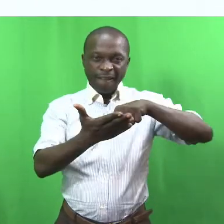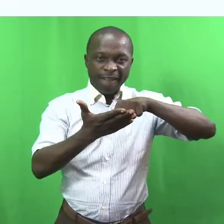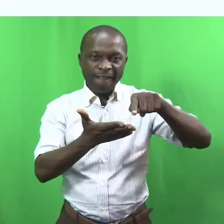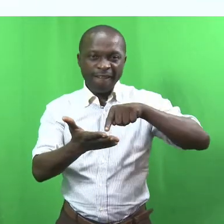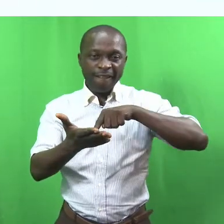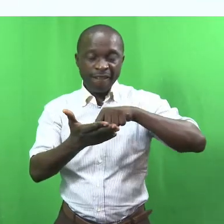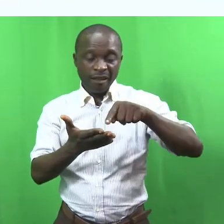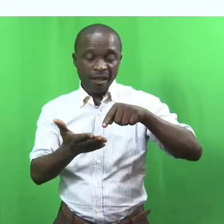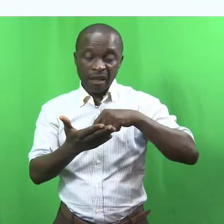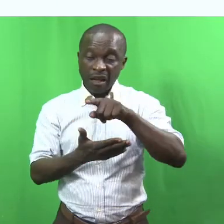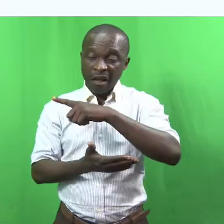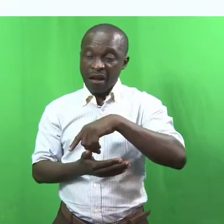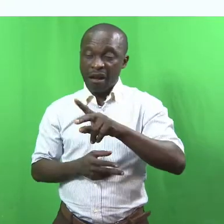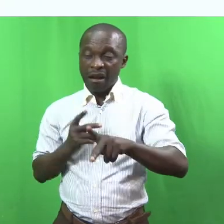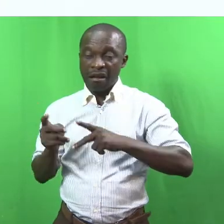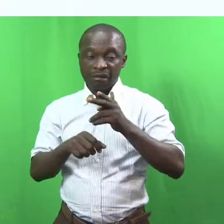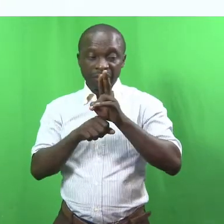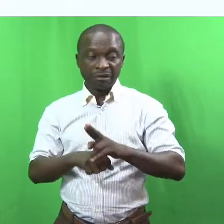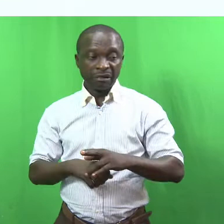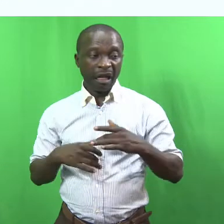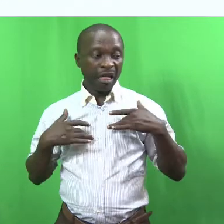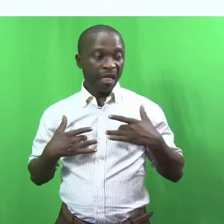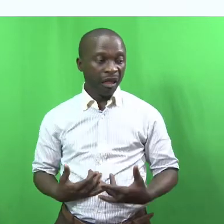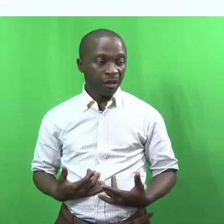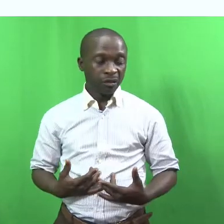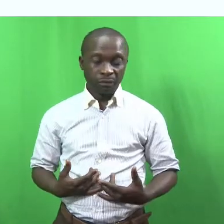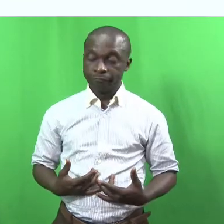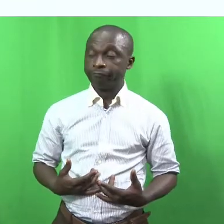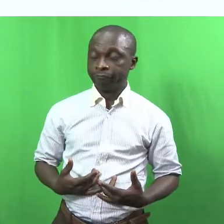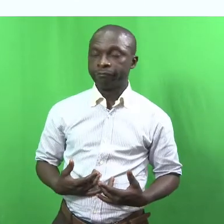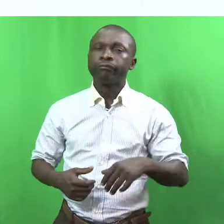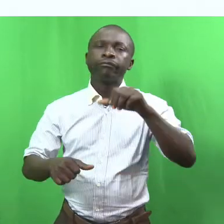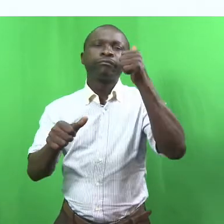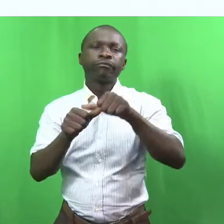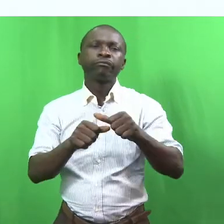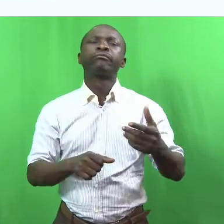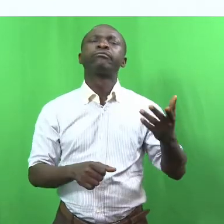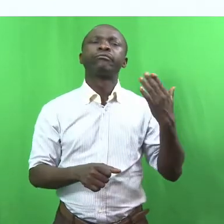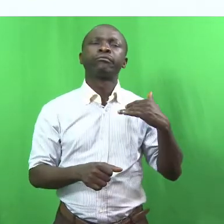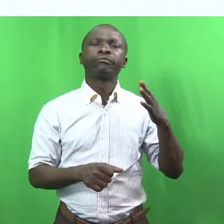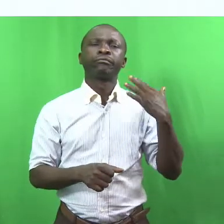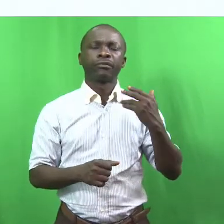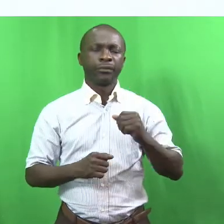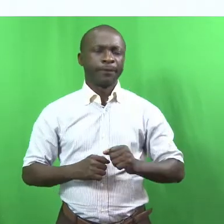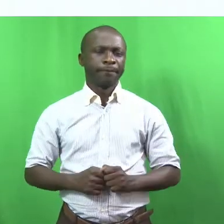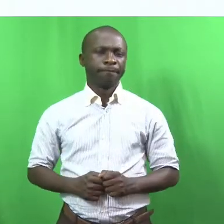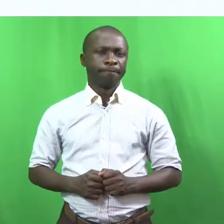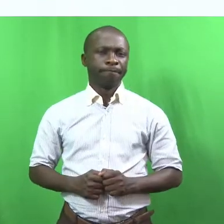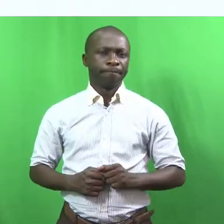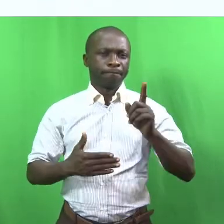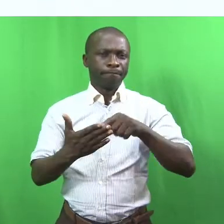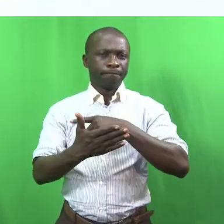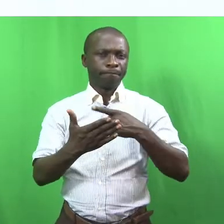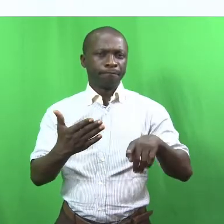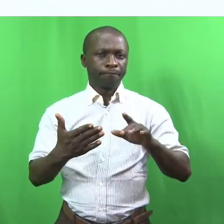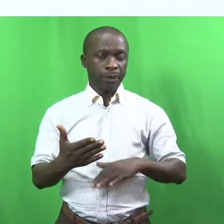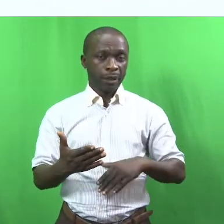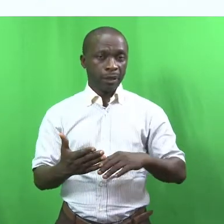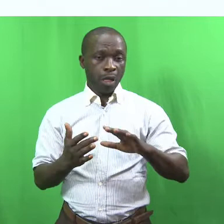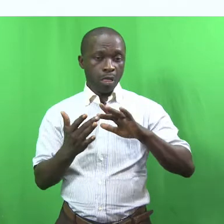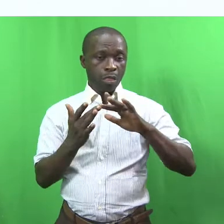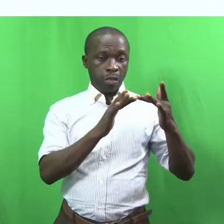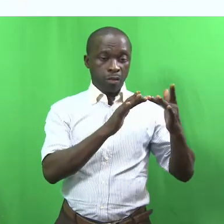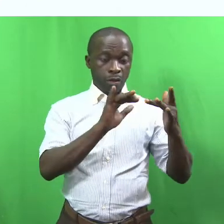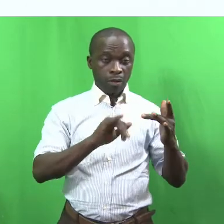les téléphones et terminaux importés. Pour rappel, le but recherché à travers la collecte numérique des taxes douanières